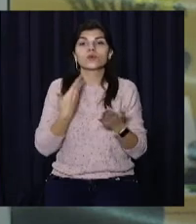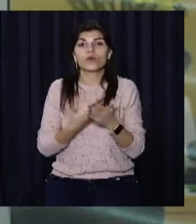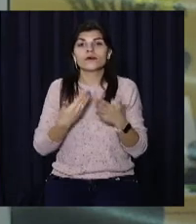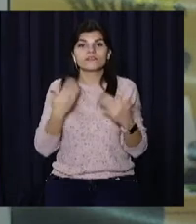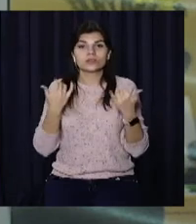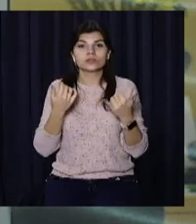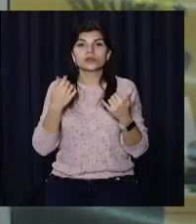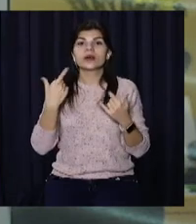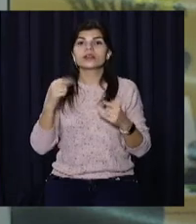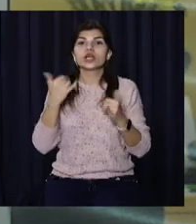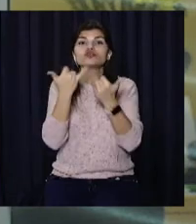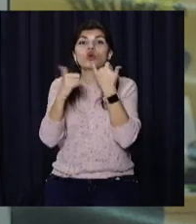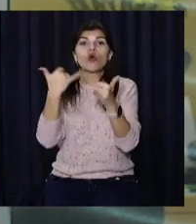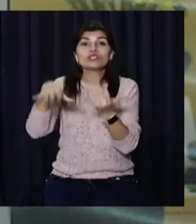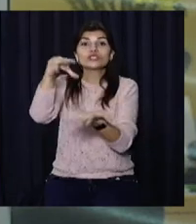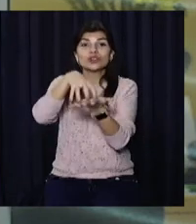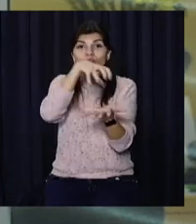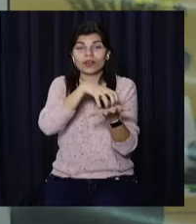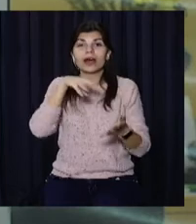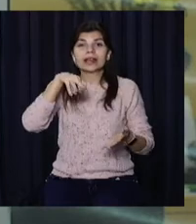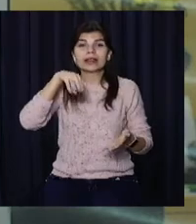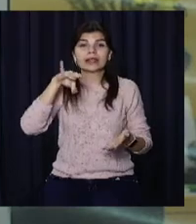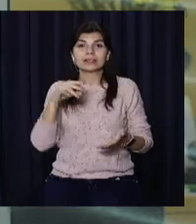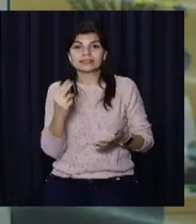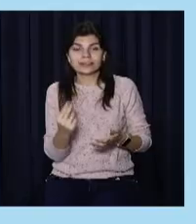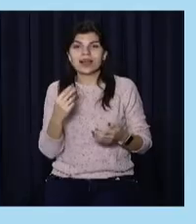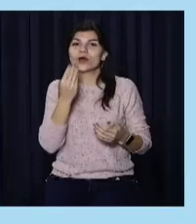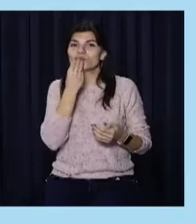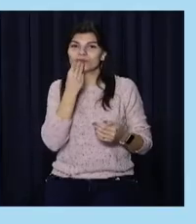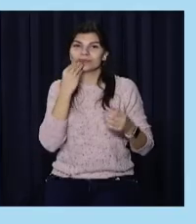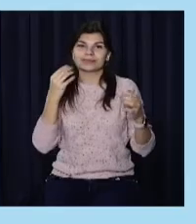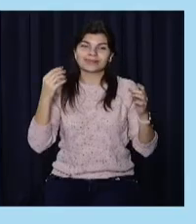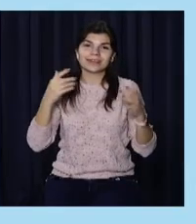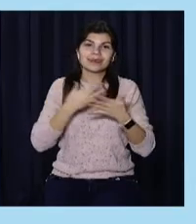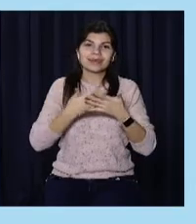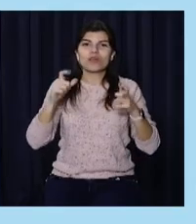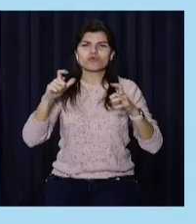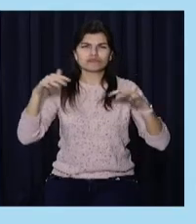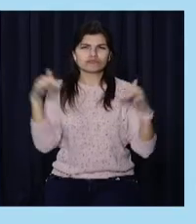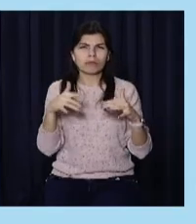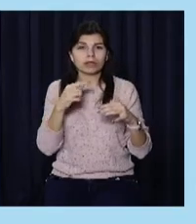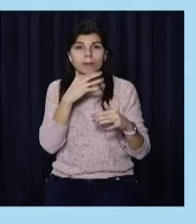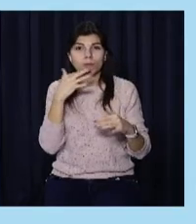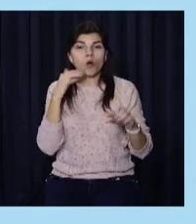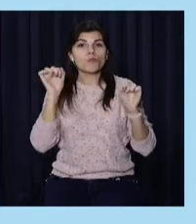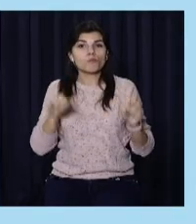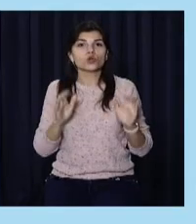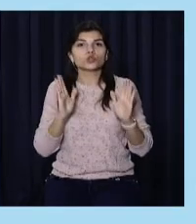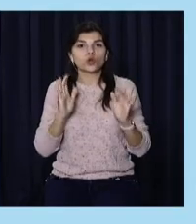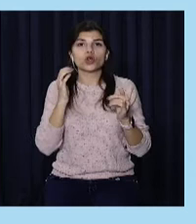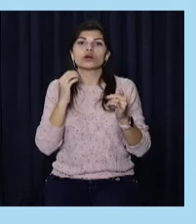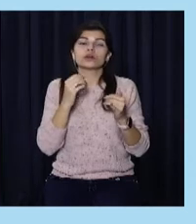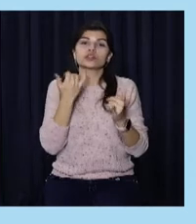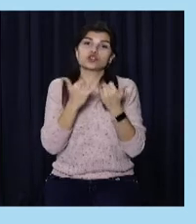сьогодні у жовтих областях відвідувати торгівельні центри, заклади харчування та інші місця скупчення людей можна лише із жовтим